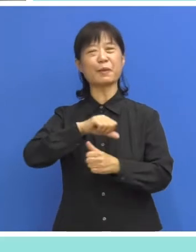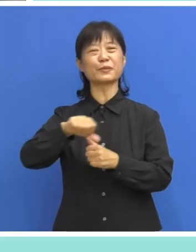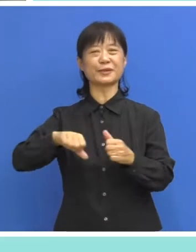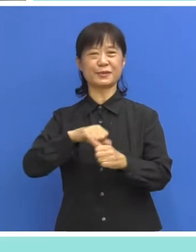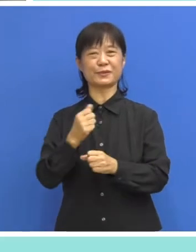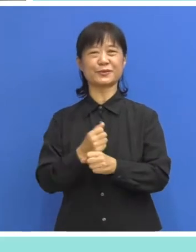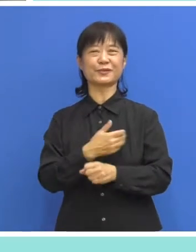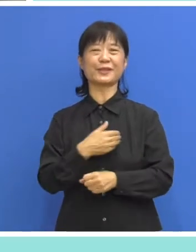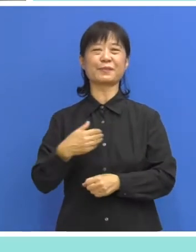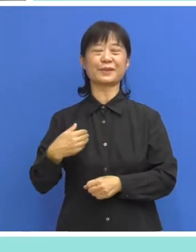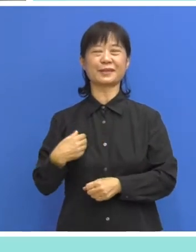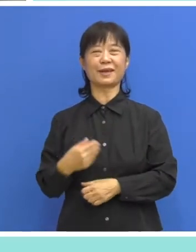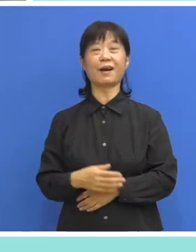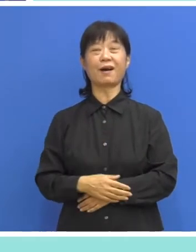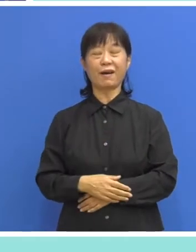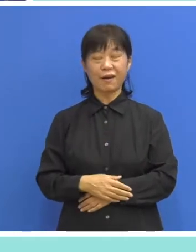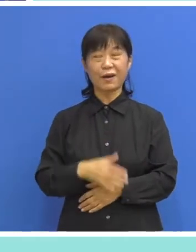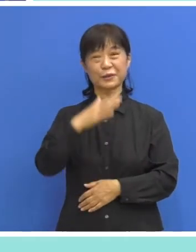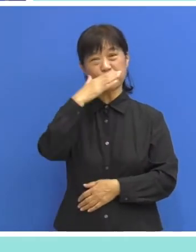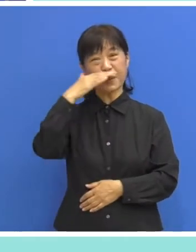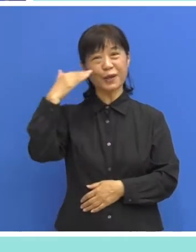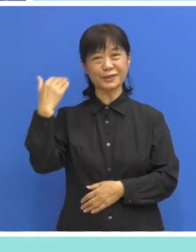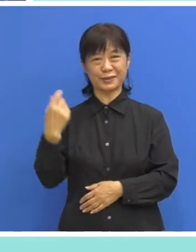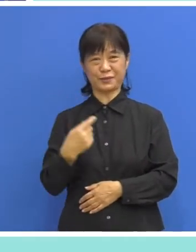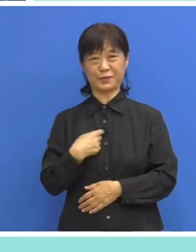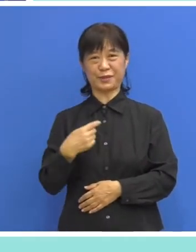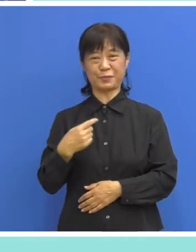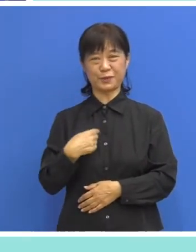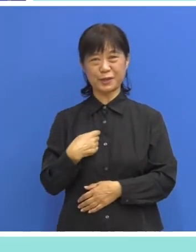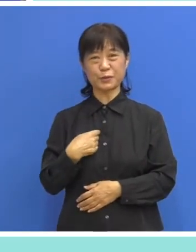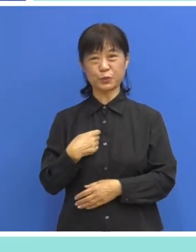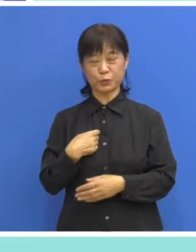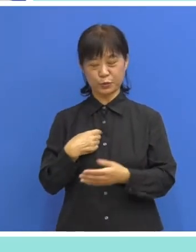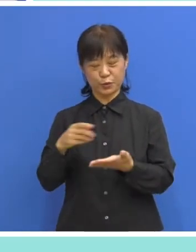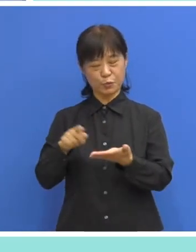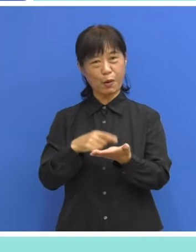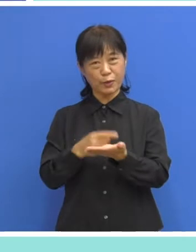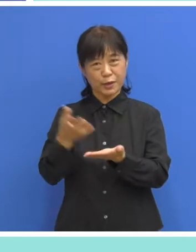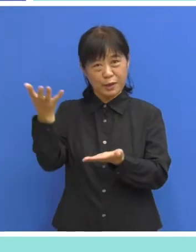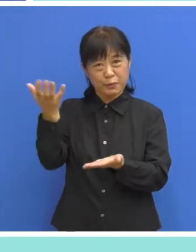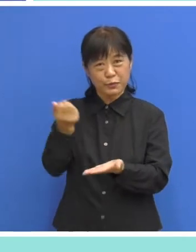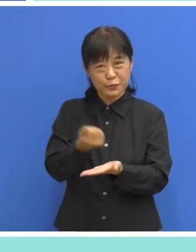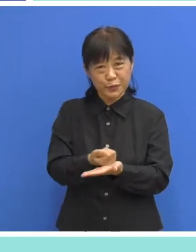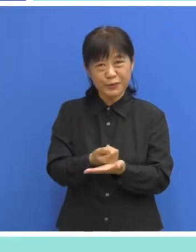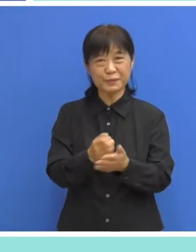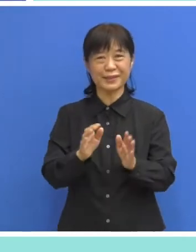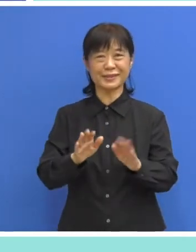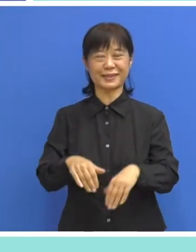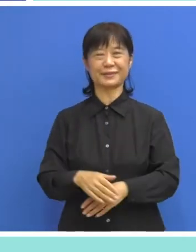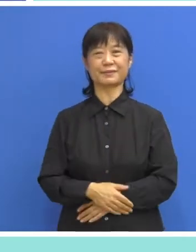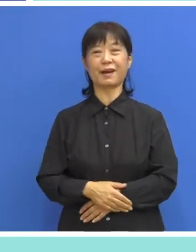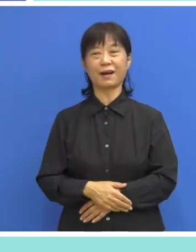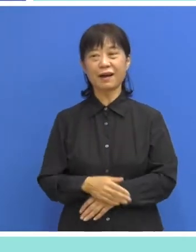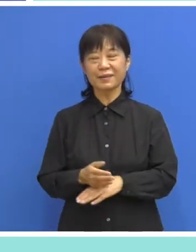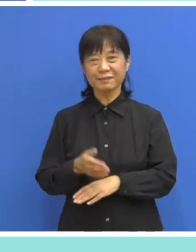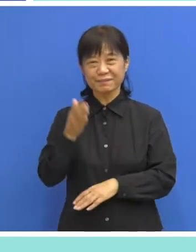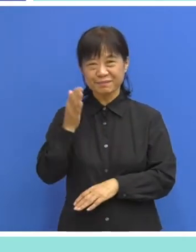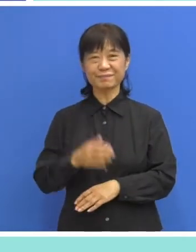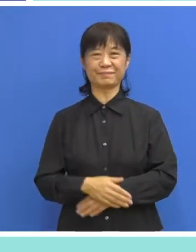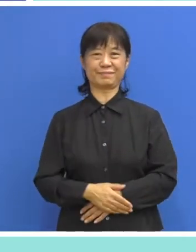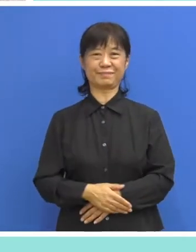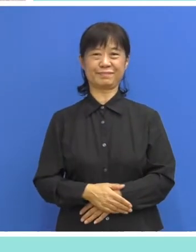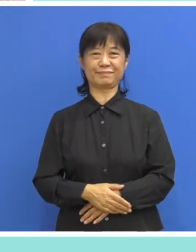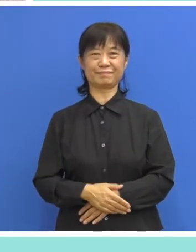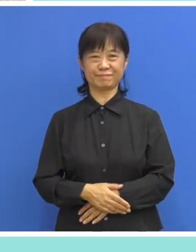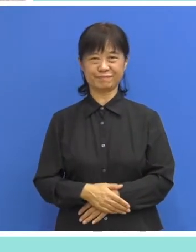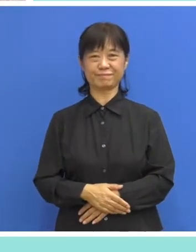。 素晴らしいですね。はい、私も早速ダウンロードしていますので。 ありがとうございます。 これ本当に